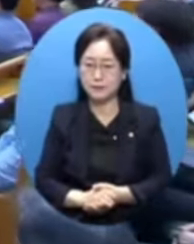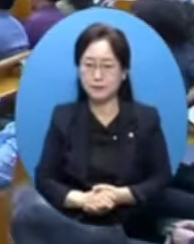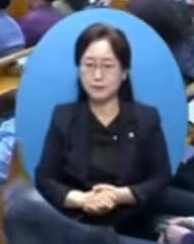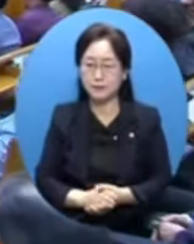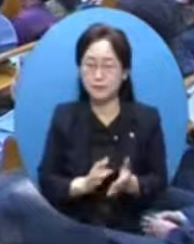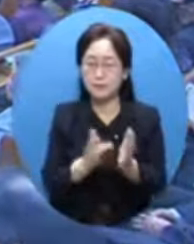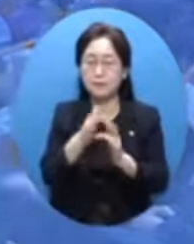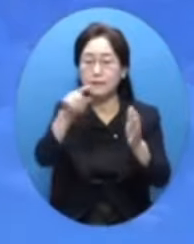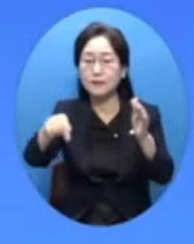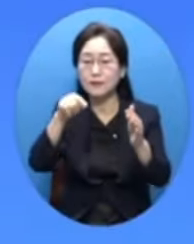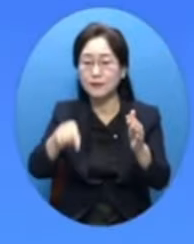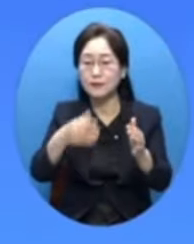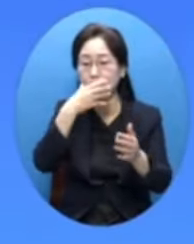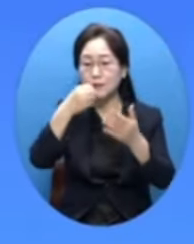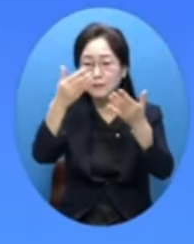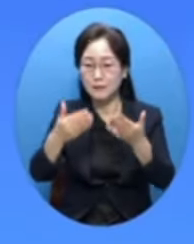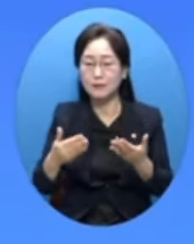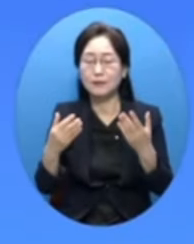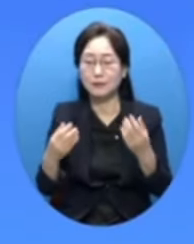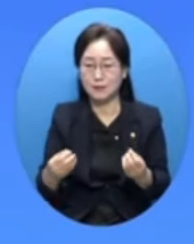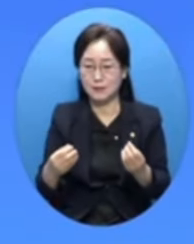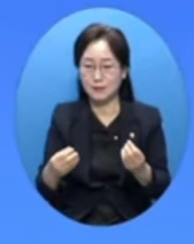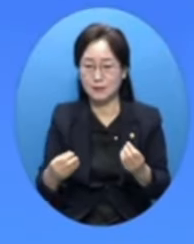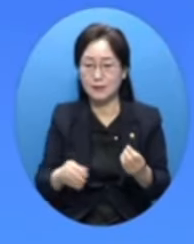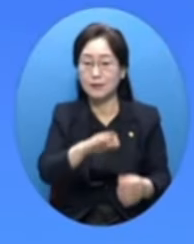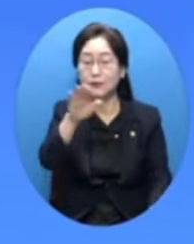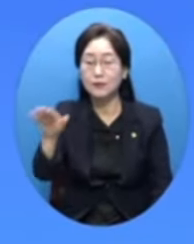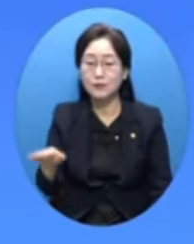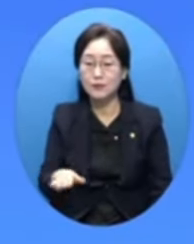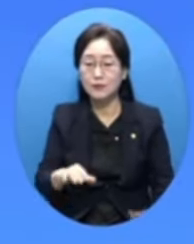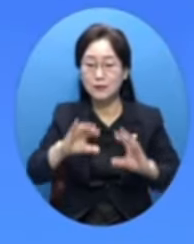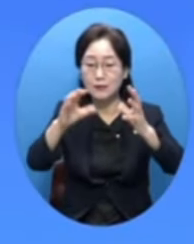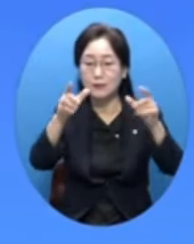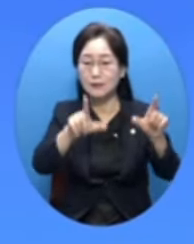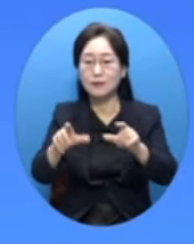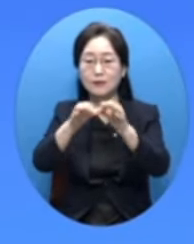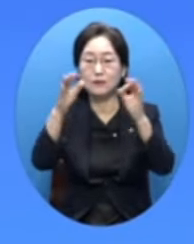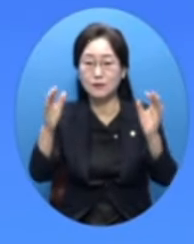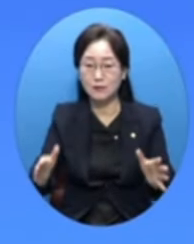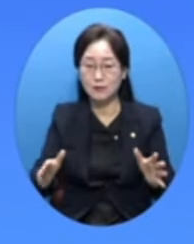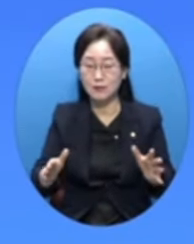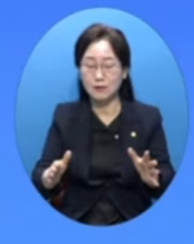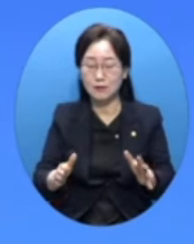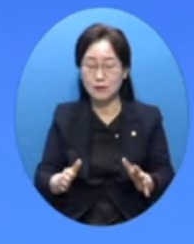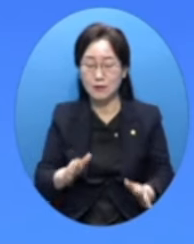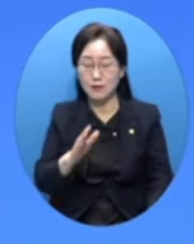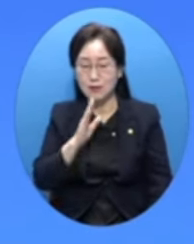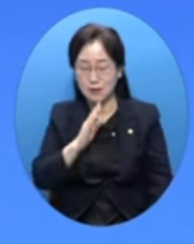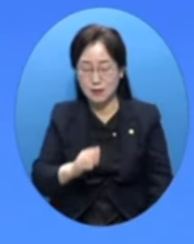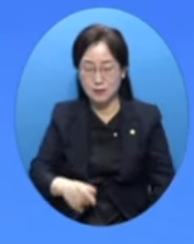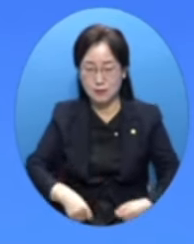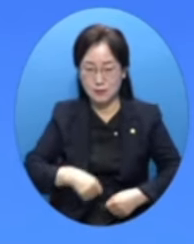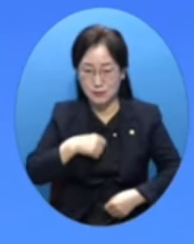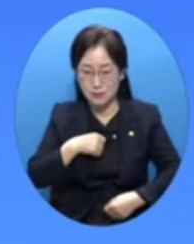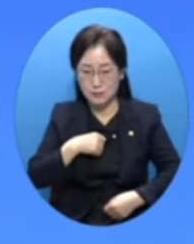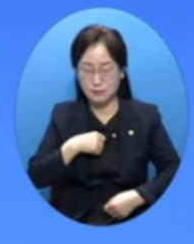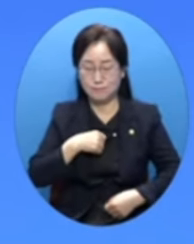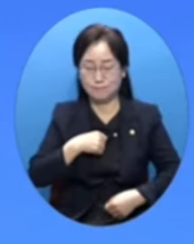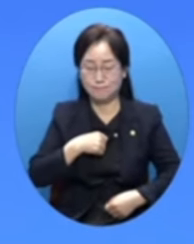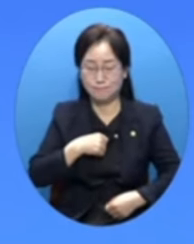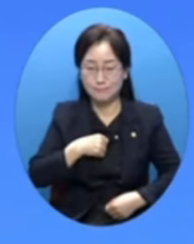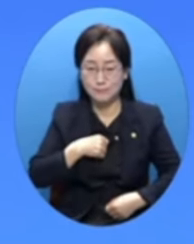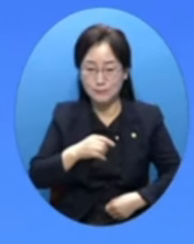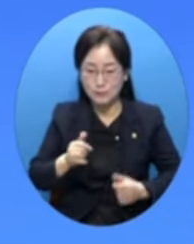예수님 안에서 우리는 복받은 인생이 되었습니다 우리가 이 땅에 사는 동안 성실, 근면, 정직으로 최선의 삶을